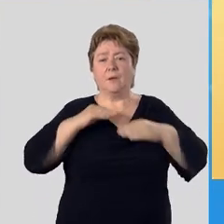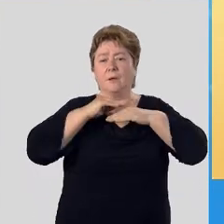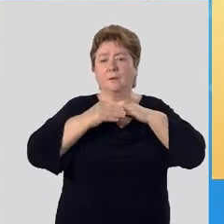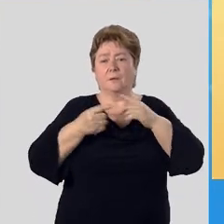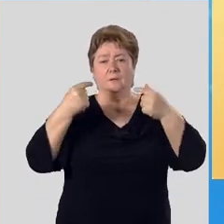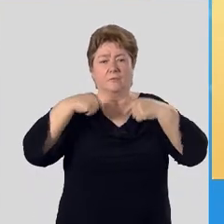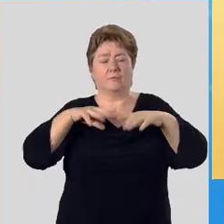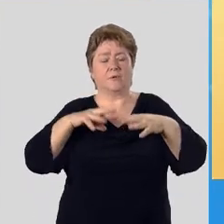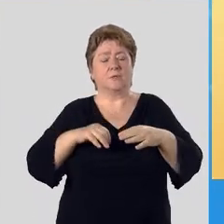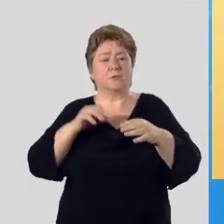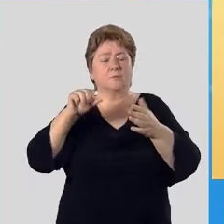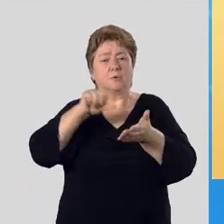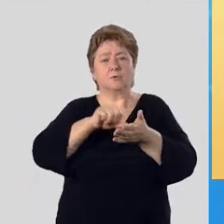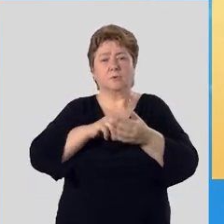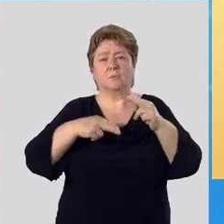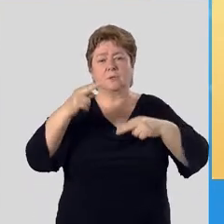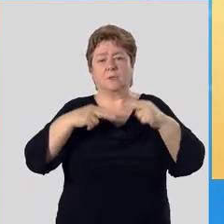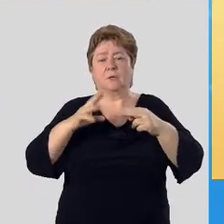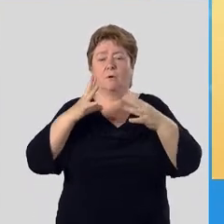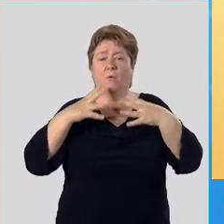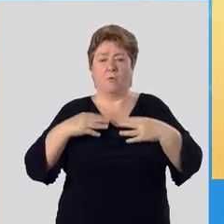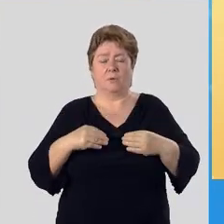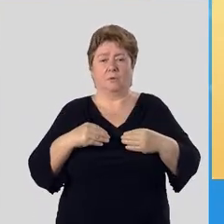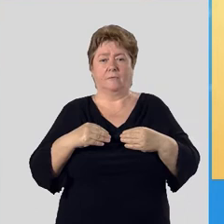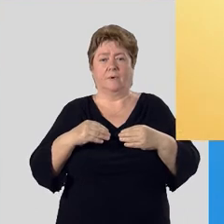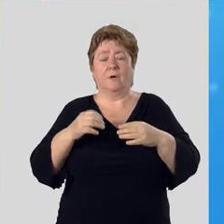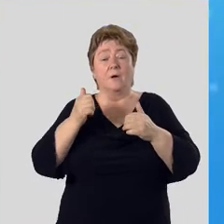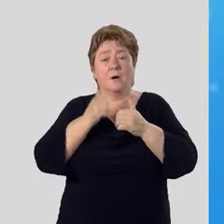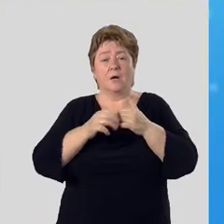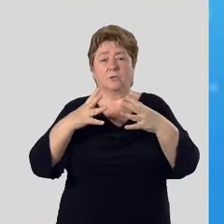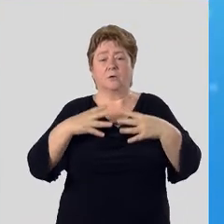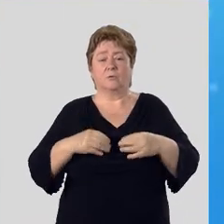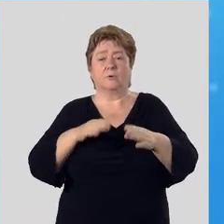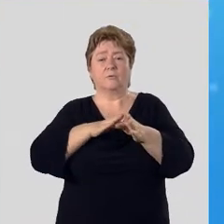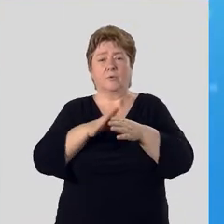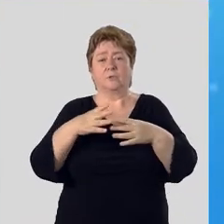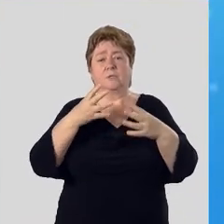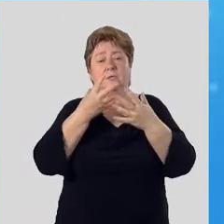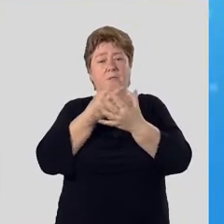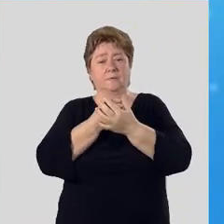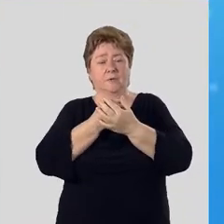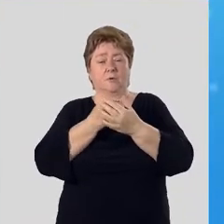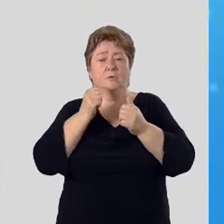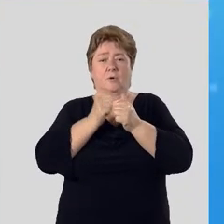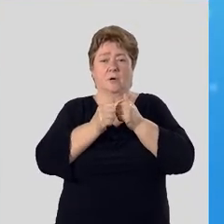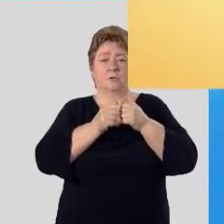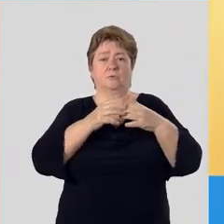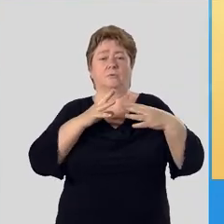Ткани в организме участвуют в построении органов, а каждый орган выполняет специфические